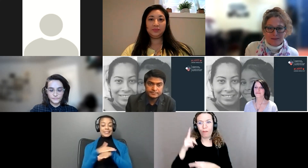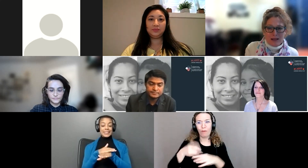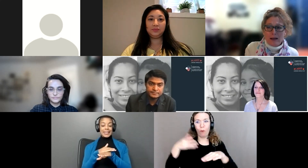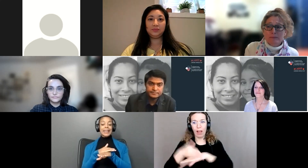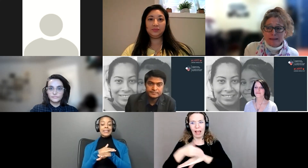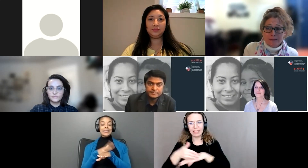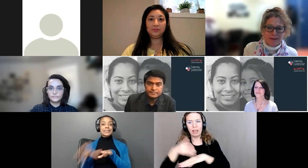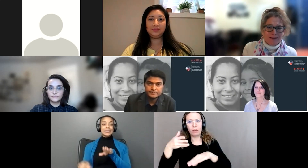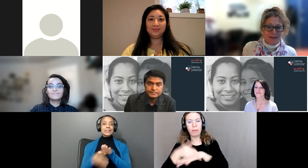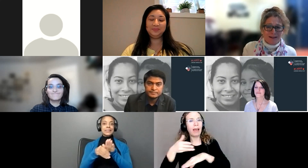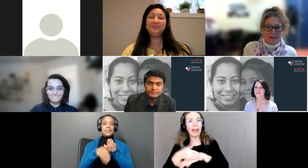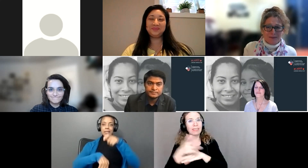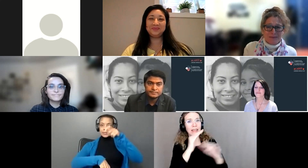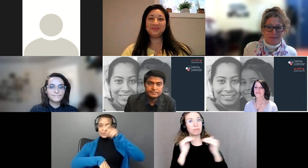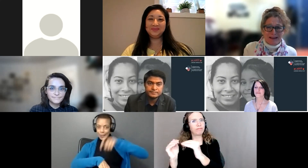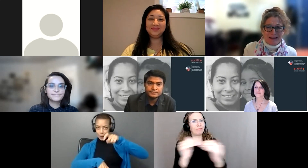qui est équitable en même temps.